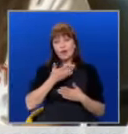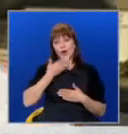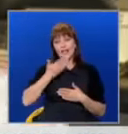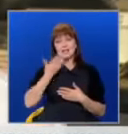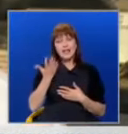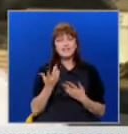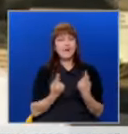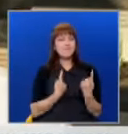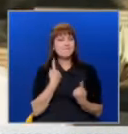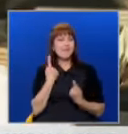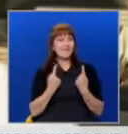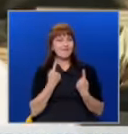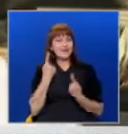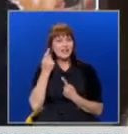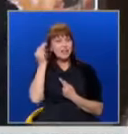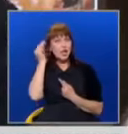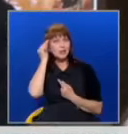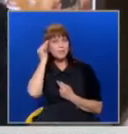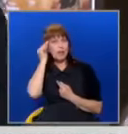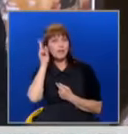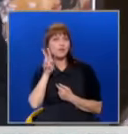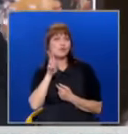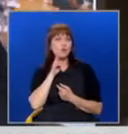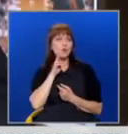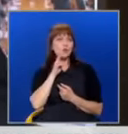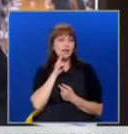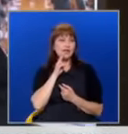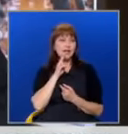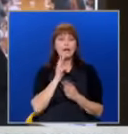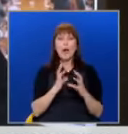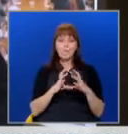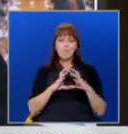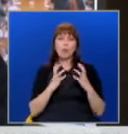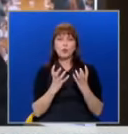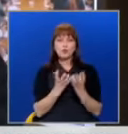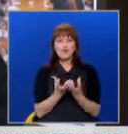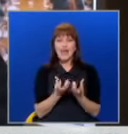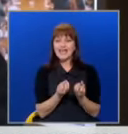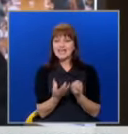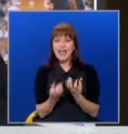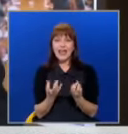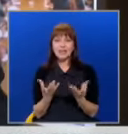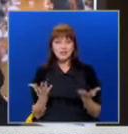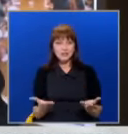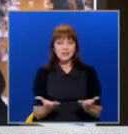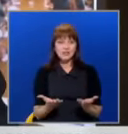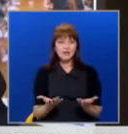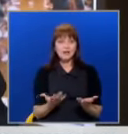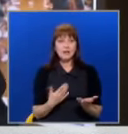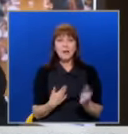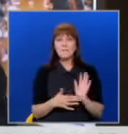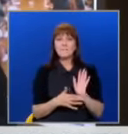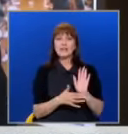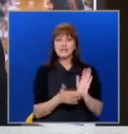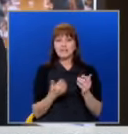весел спомен с учителя си по рисуване. Рисувахме плодове, зеленчуци. Представих своята